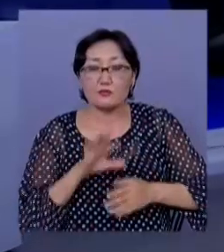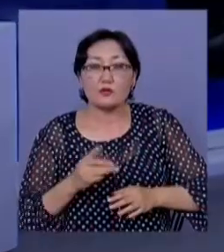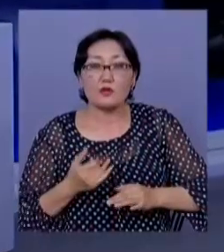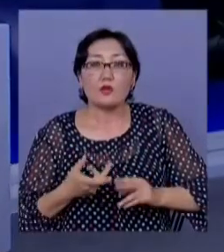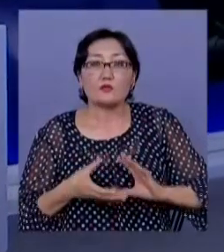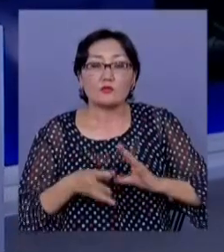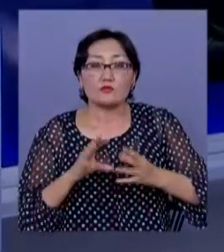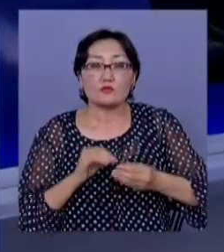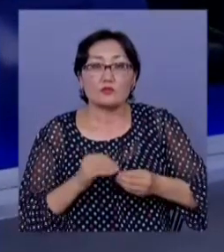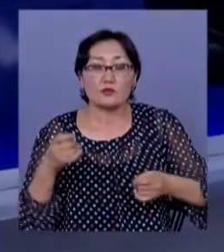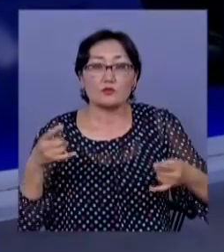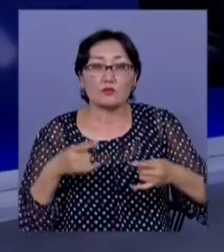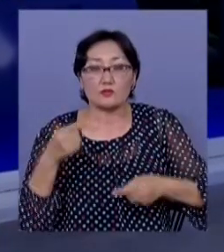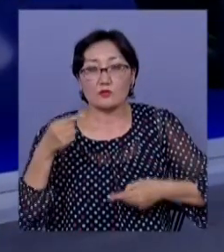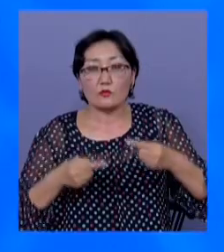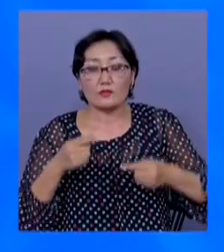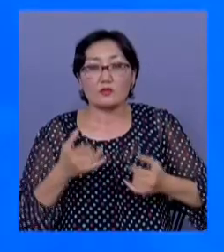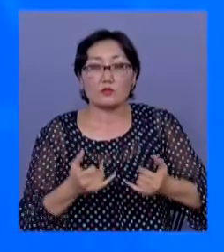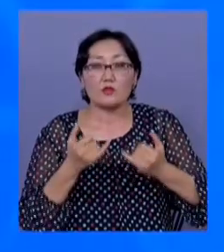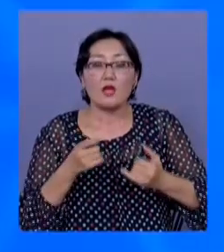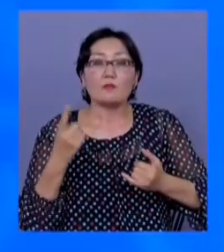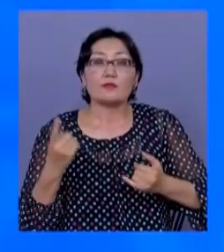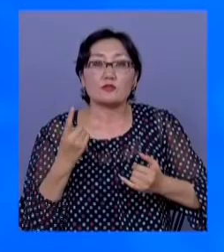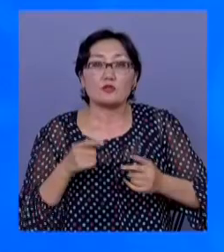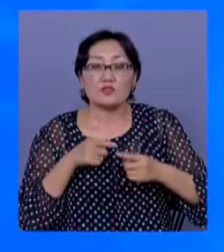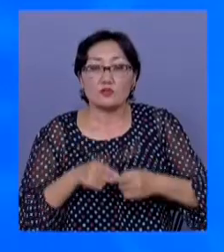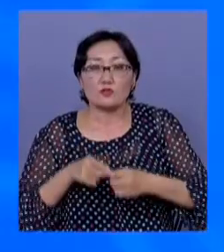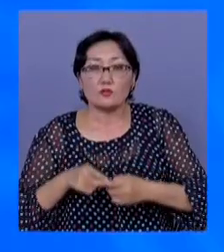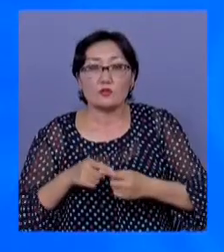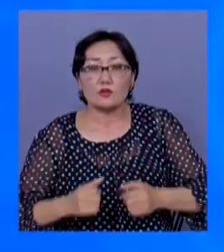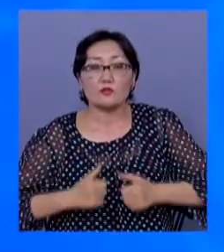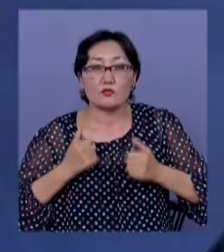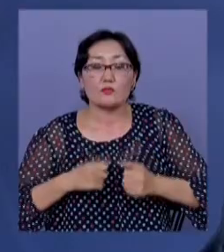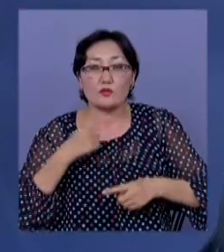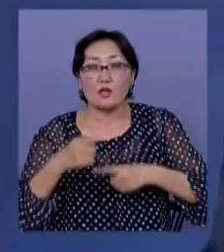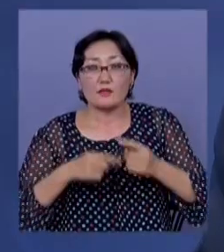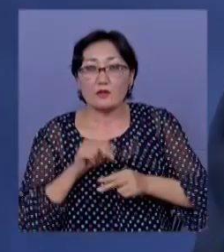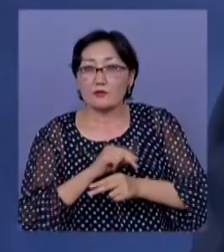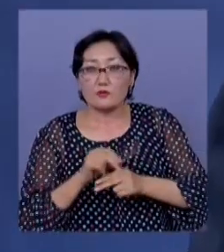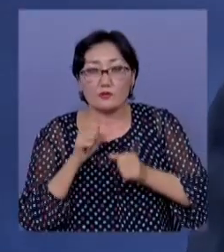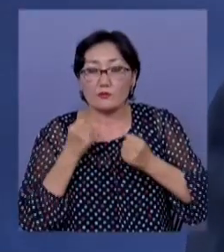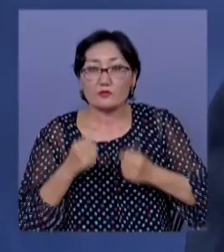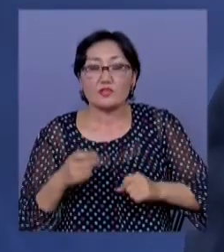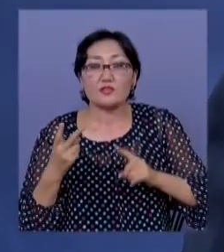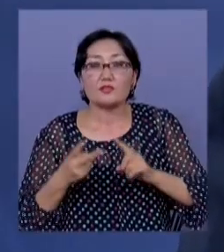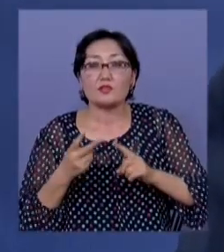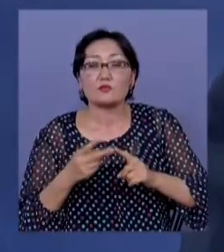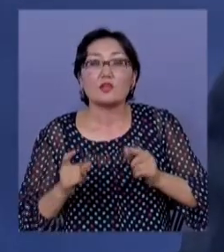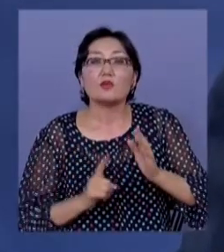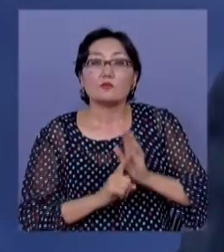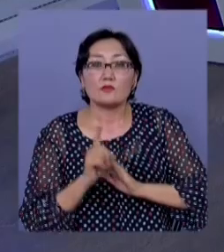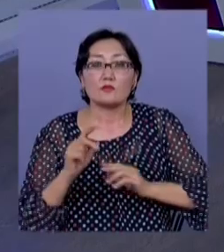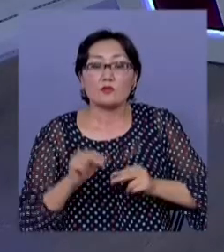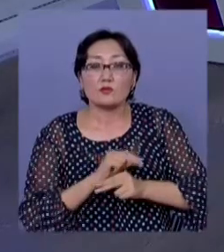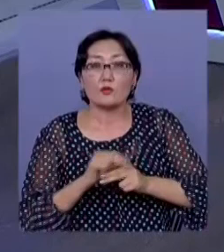Тобықтай түйін, студияда сөз жарыстырған қонақтардың бірі қайткенде де еден жуып намысшыл ұрпақ тәрбиелеу мүмкін емес десе, екінші жақ әуелі тәрбие